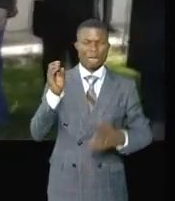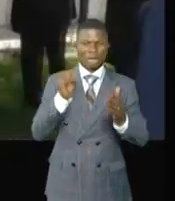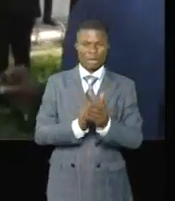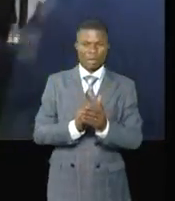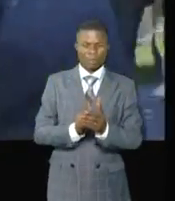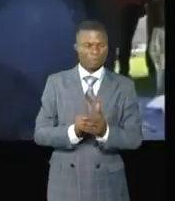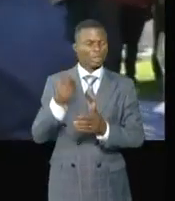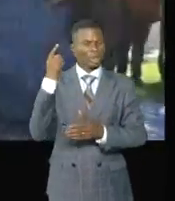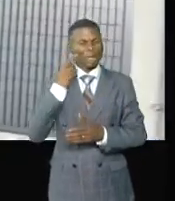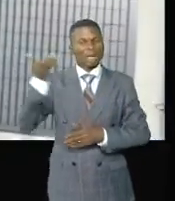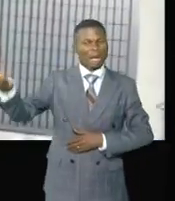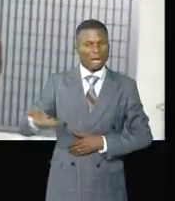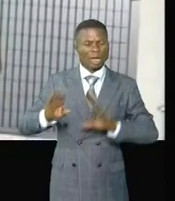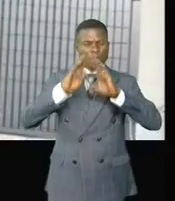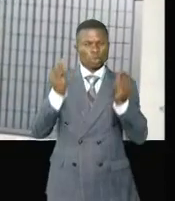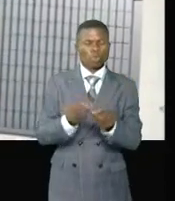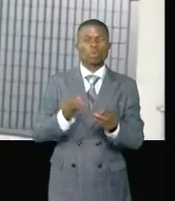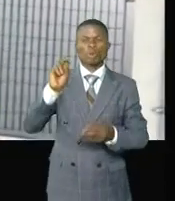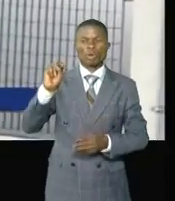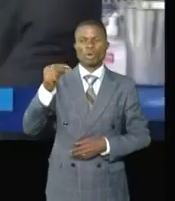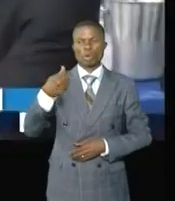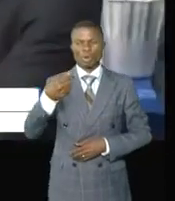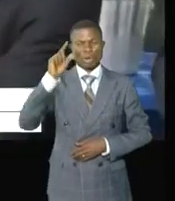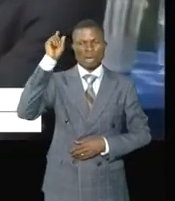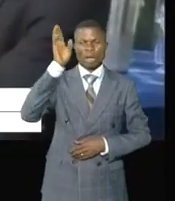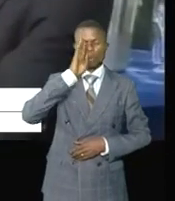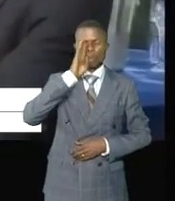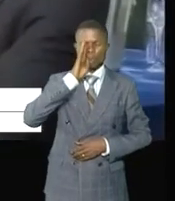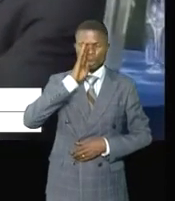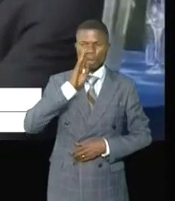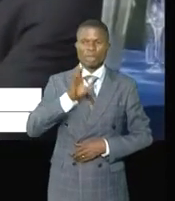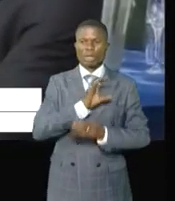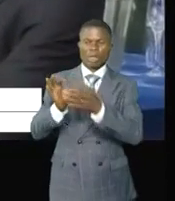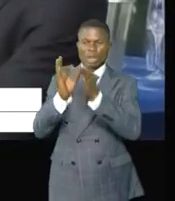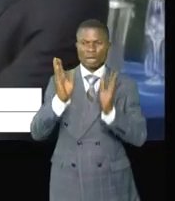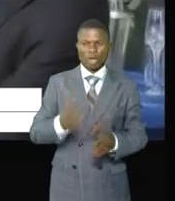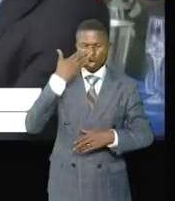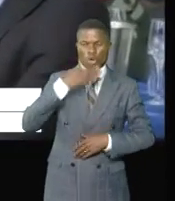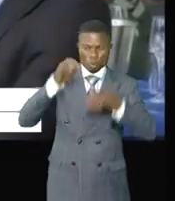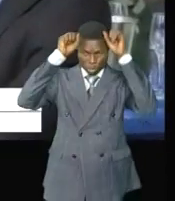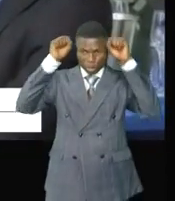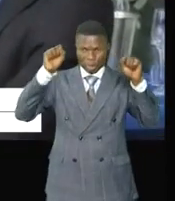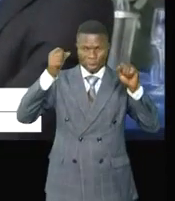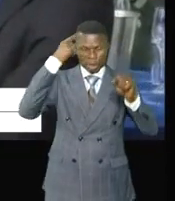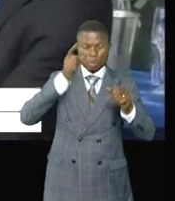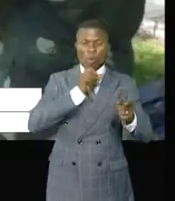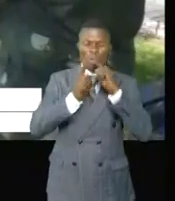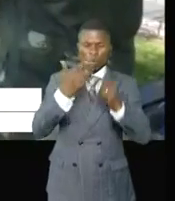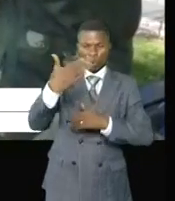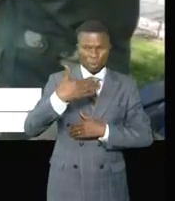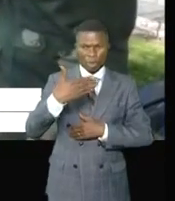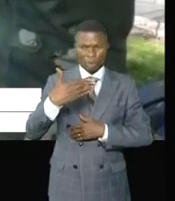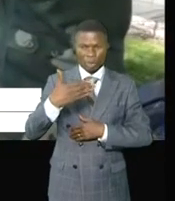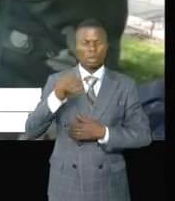toute la délégation de l'ONG Flamme qu'accompagnait le coordonnateur de la clinique présidentielle pour un tête-à-tête autour de la